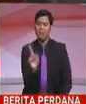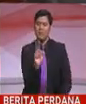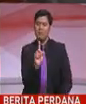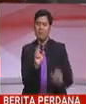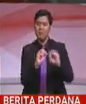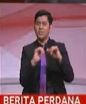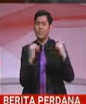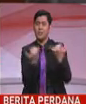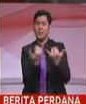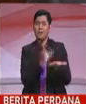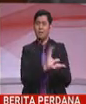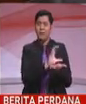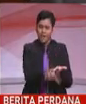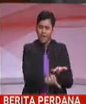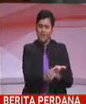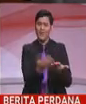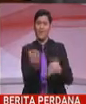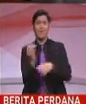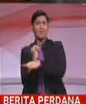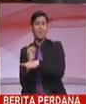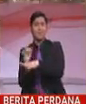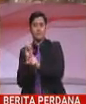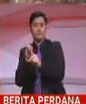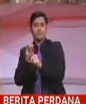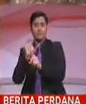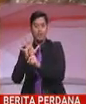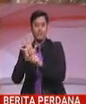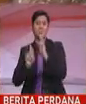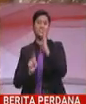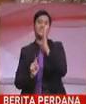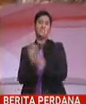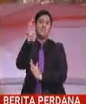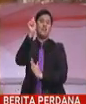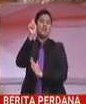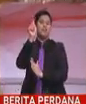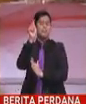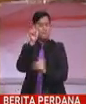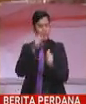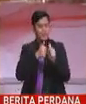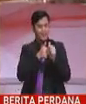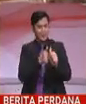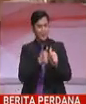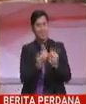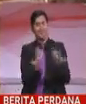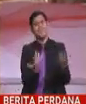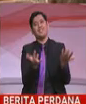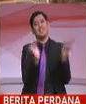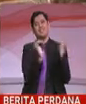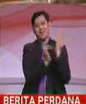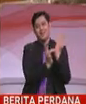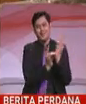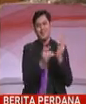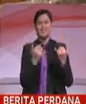untuk melabur di dalam industri berimpak tinggi dan berteraskan teknologi.